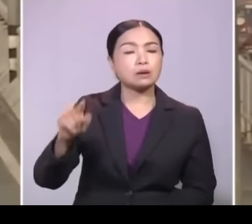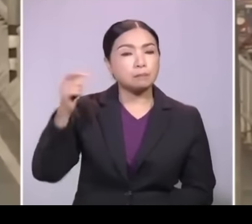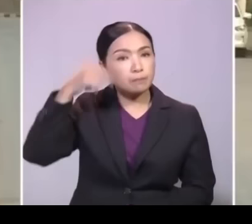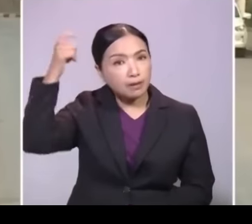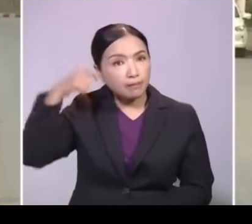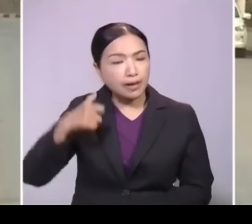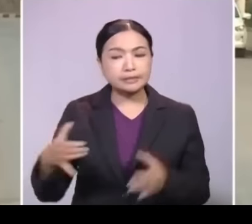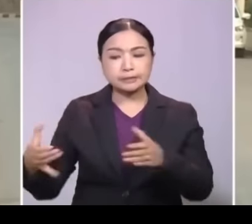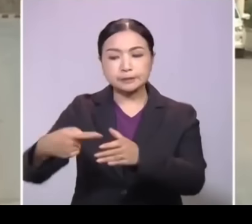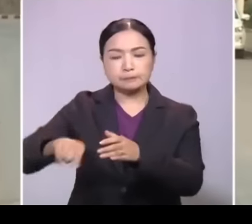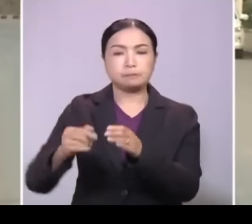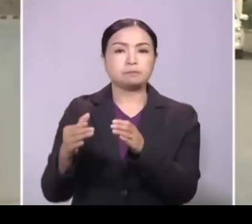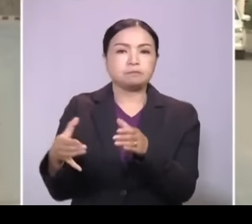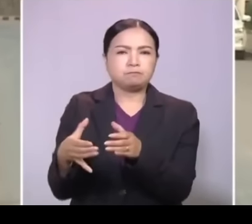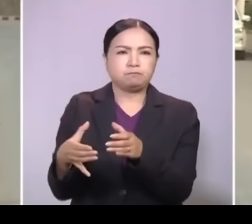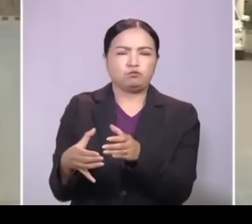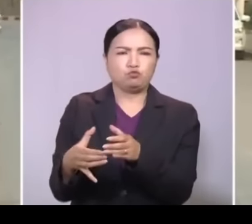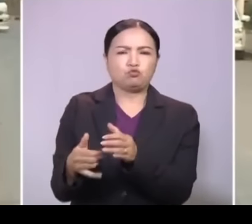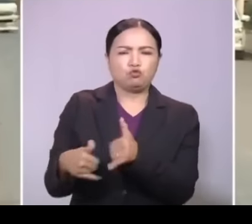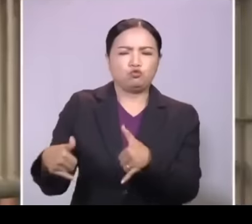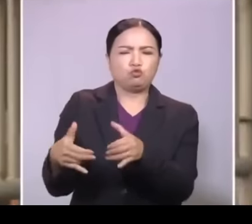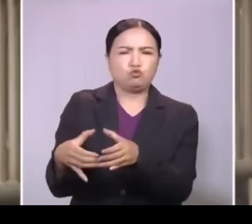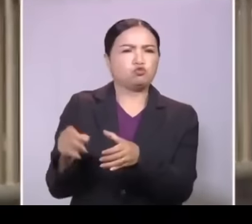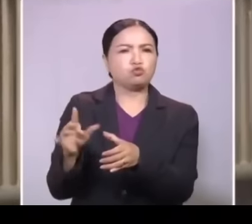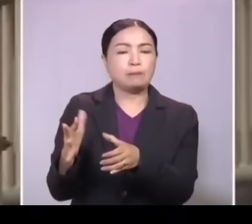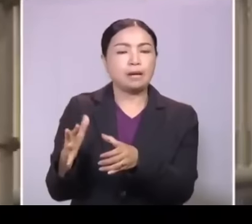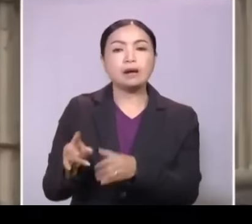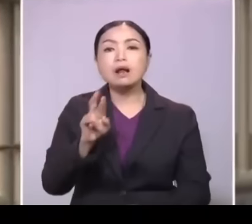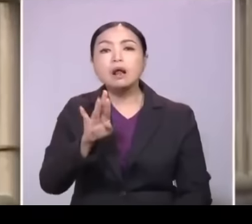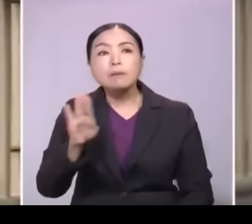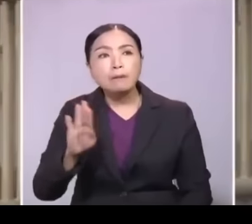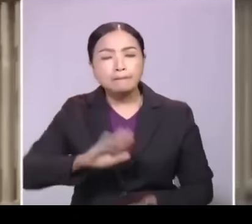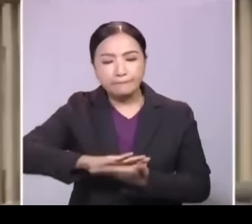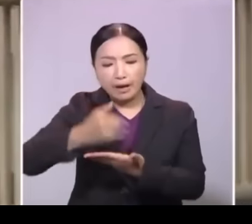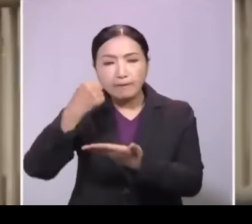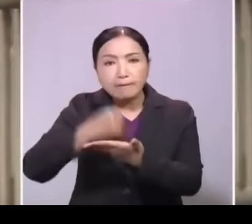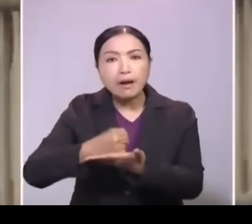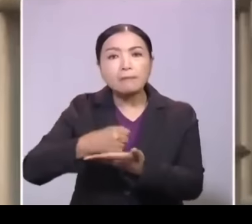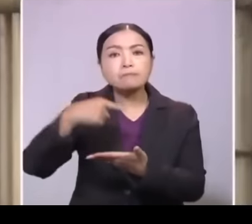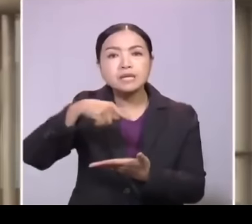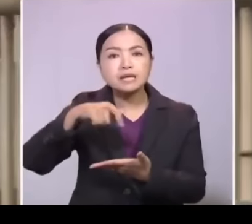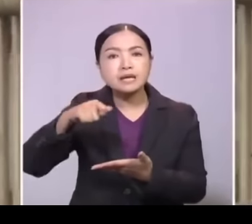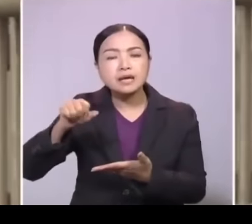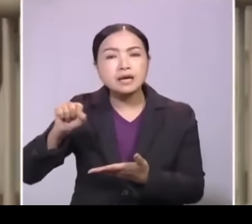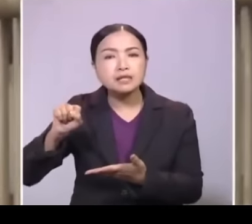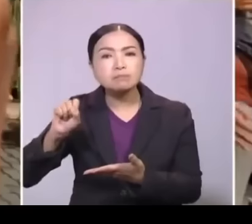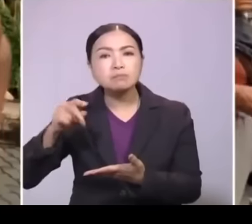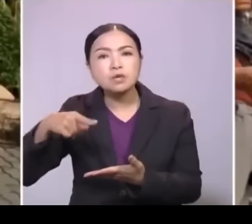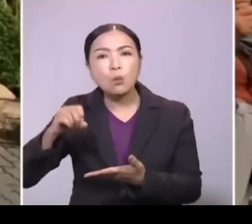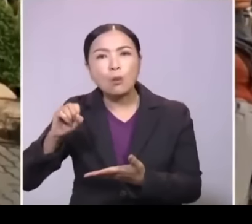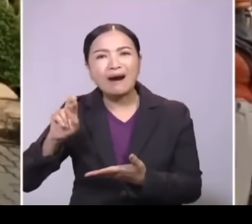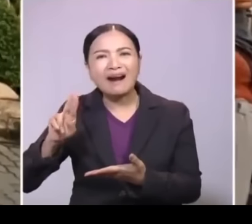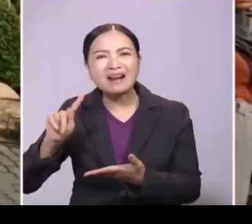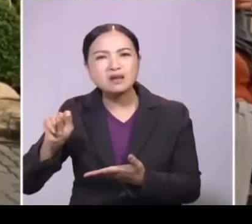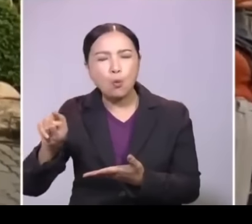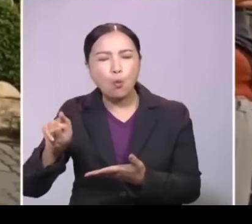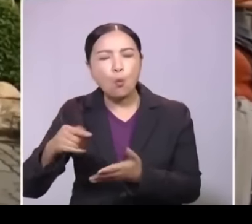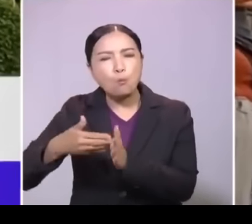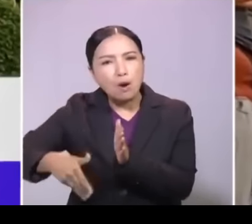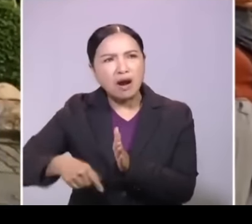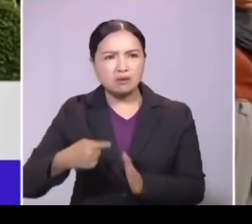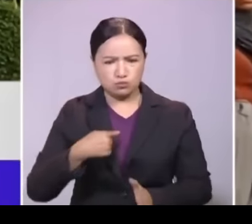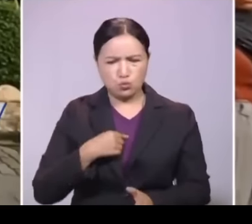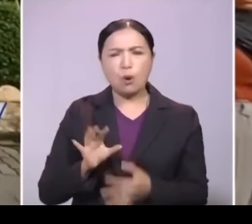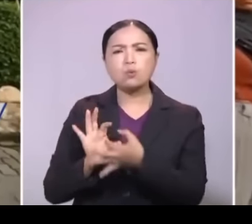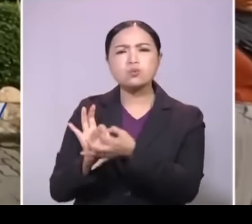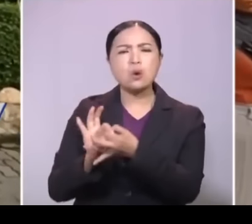ที่เมียนมาประจำการอยู่นะครับแล้วก็แอ้งว่าระบบการออกหนังสือผ่านแดนของเมียนมานั้นขัดข้องด้วย ก็เป็นห่วงครอบครัวเหมือนกัน